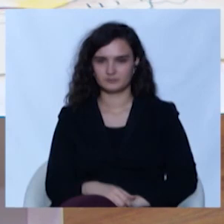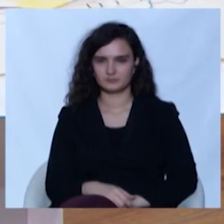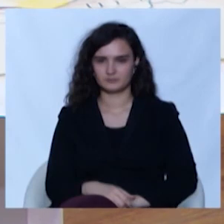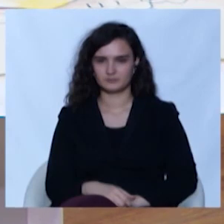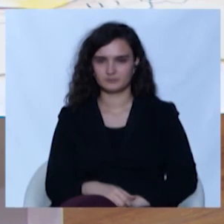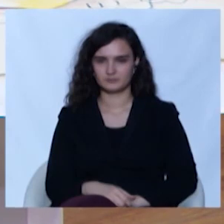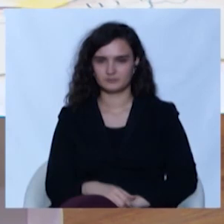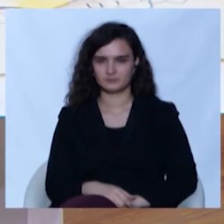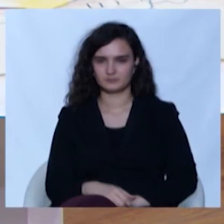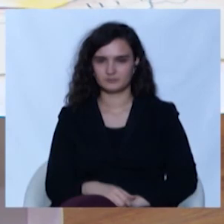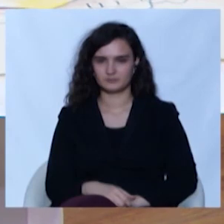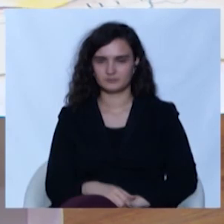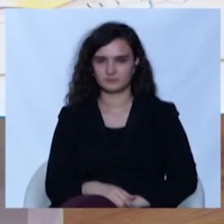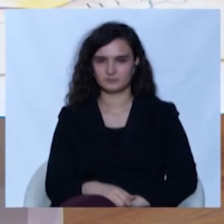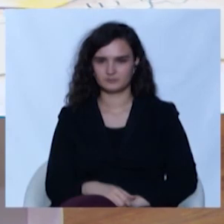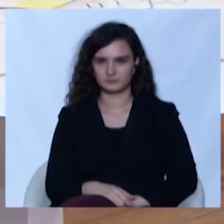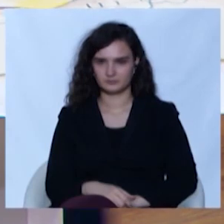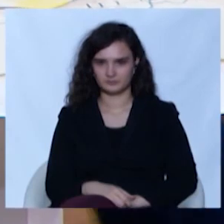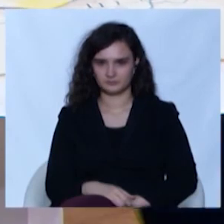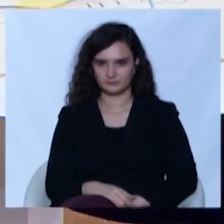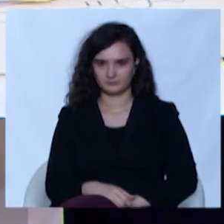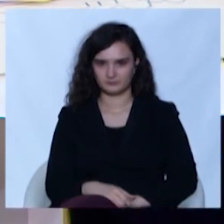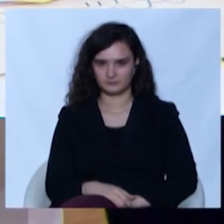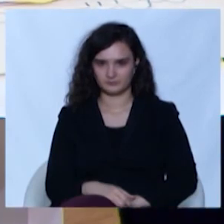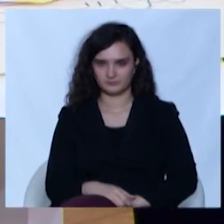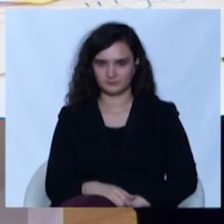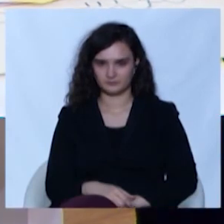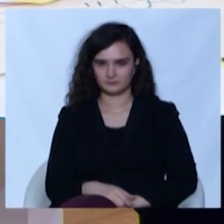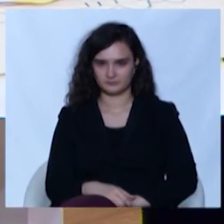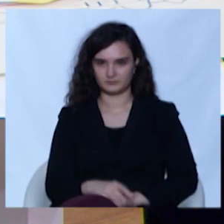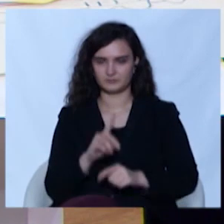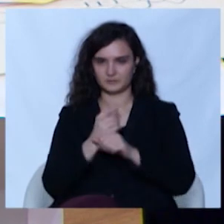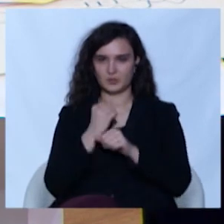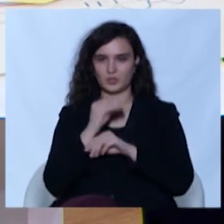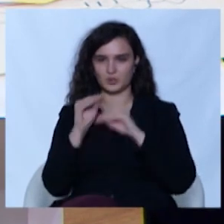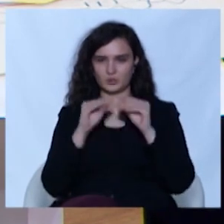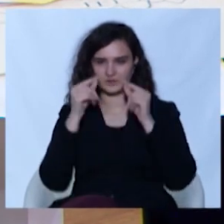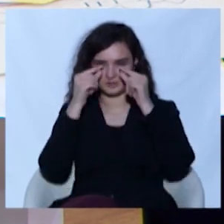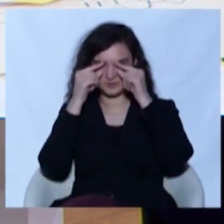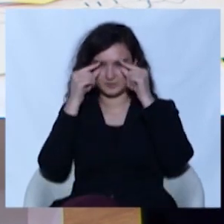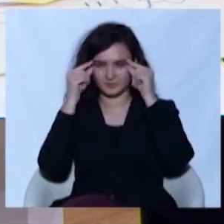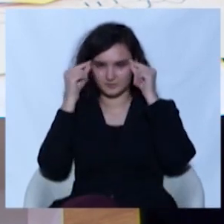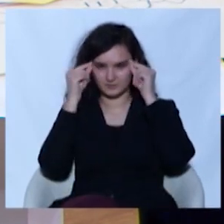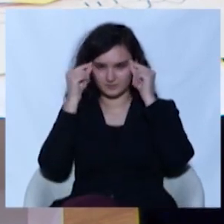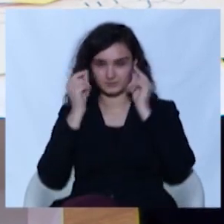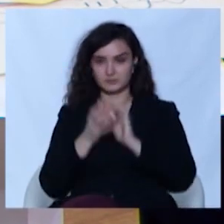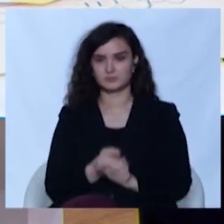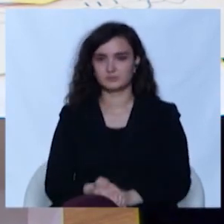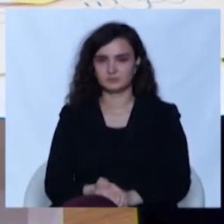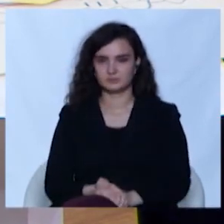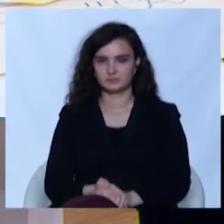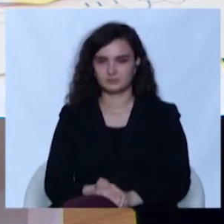Эрти. Акац асе. Гаук этот эсети цврили твалеби.